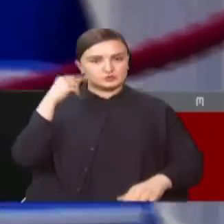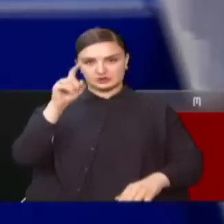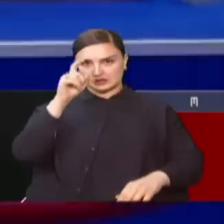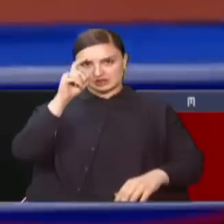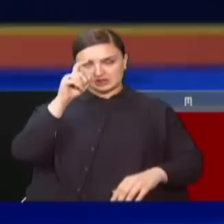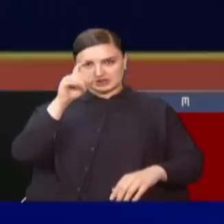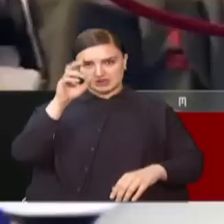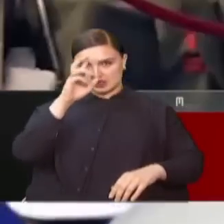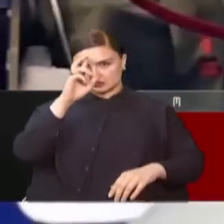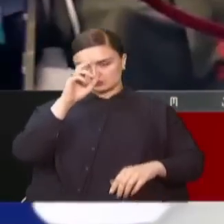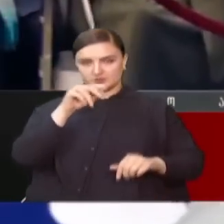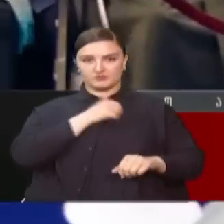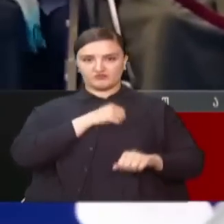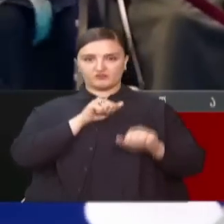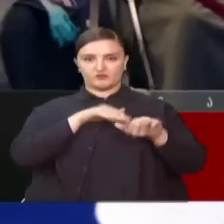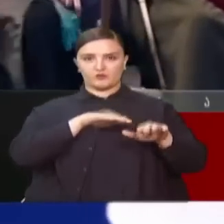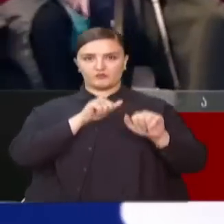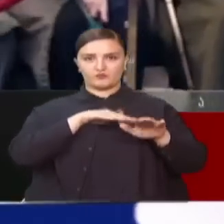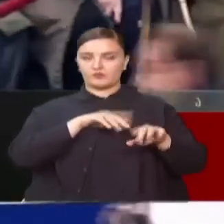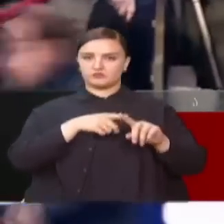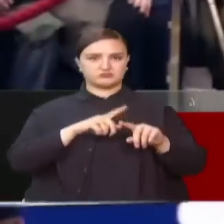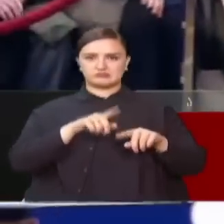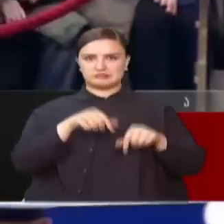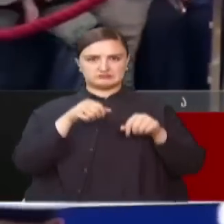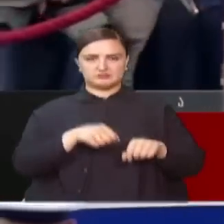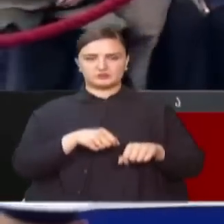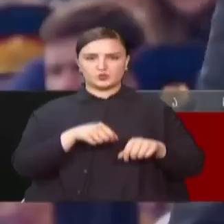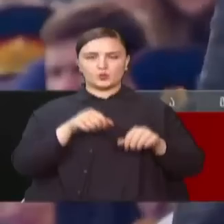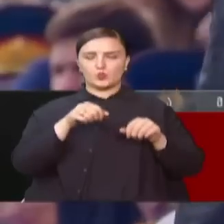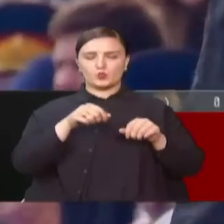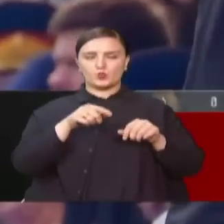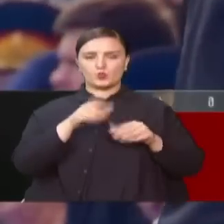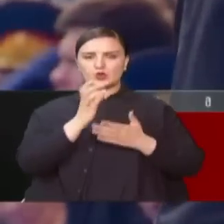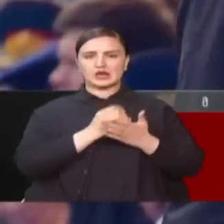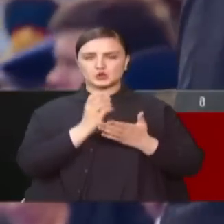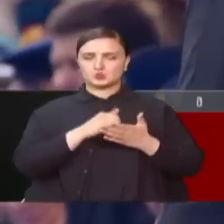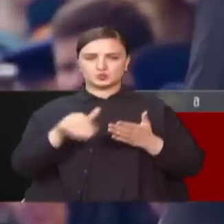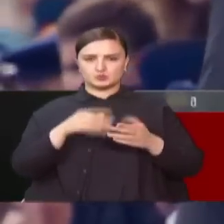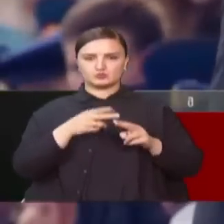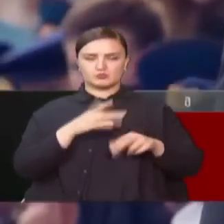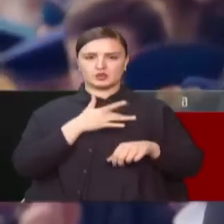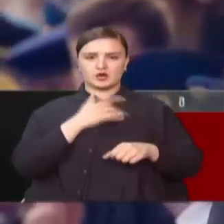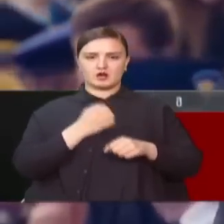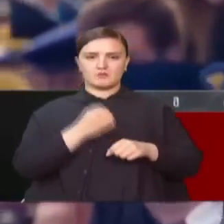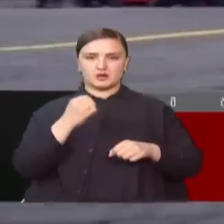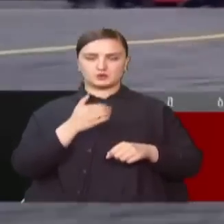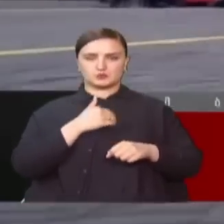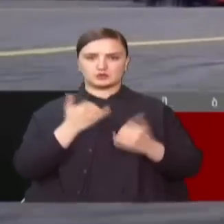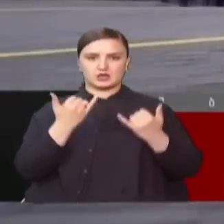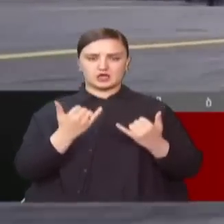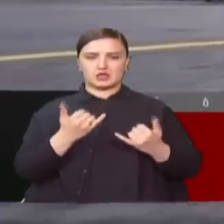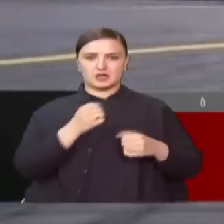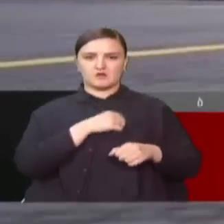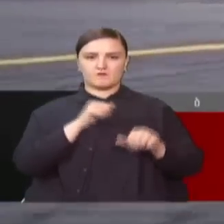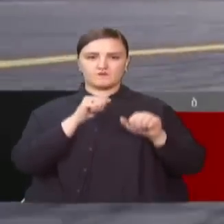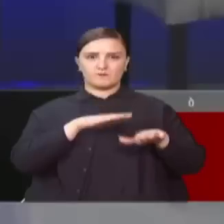აღგუმის ჩატარების რესურსი არ აქვს და ამას მიზეზად გამოიყენებს, რომ ქალაქში უსაფრთხოების ზომები გაამკაცროს, ან თქვას, რომ ახლა აღგუმის